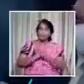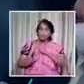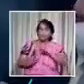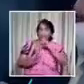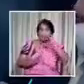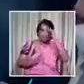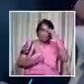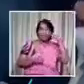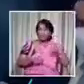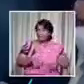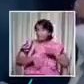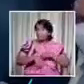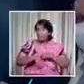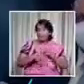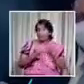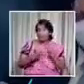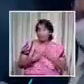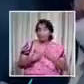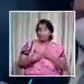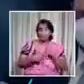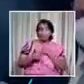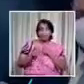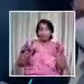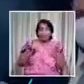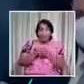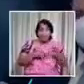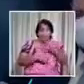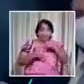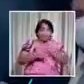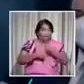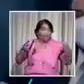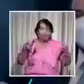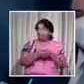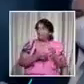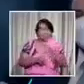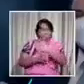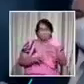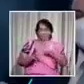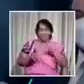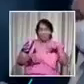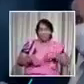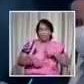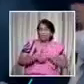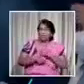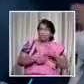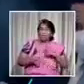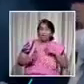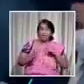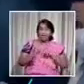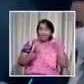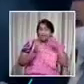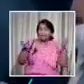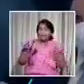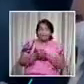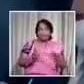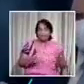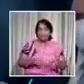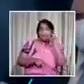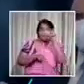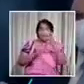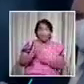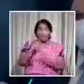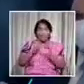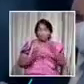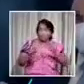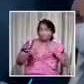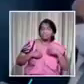කතානායකතුමනි මේ වෙලාව ඕන බහුපාක්ෂික ආණ්ඩු නෙමෙයි මේ වෙලාව ඕන බහුපාක්ෂිකව ජාතික ආණ්ඩු නෙමෙයි එක එක්කිනාට ඇමතිකම්